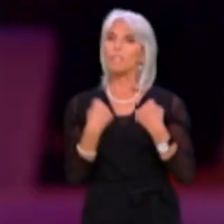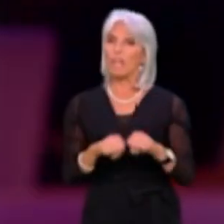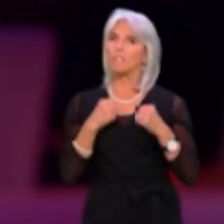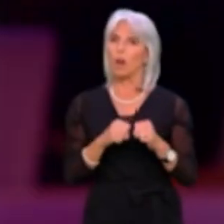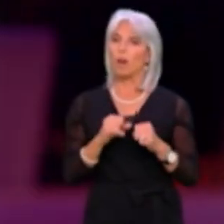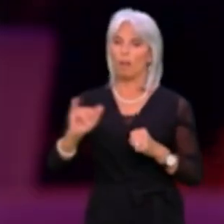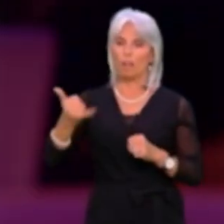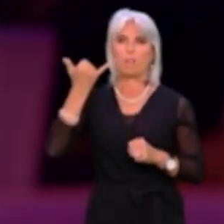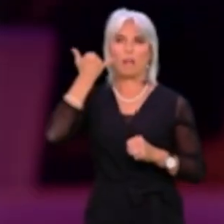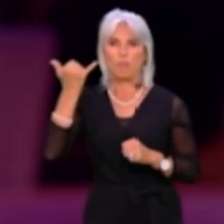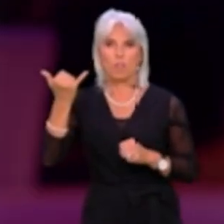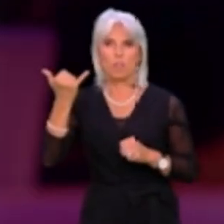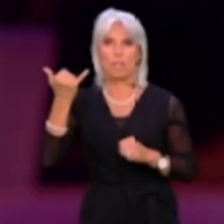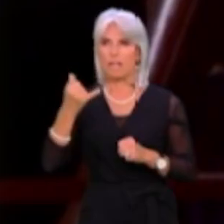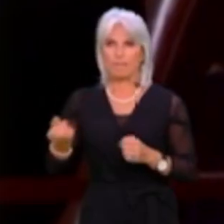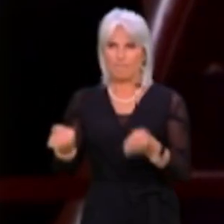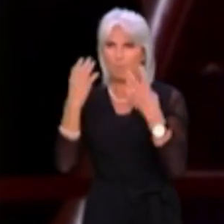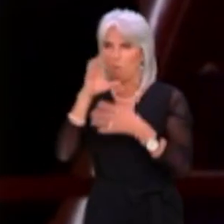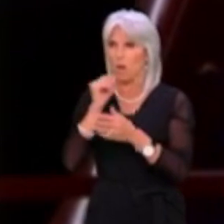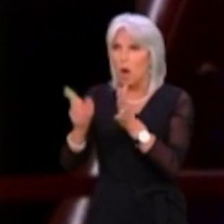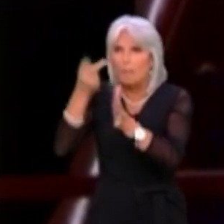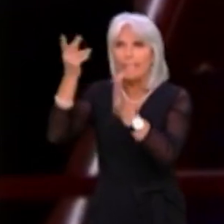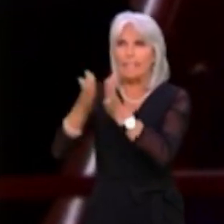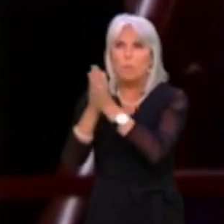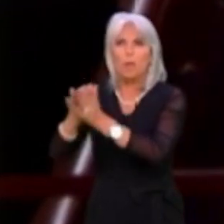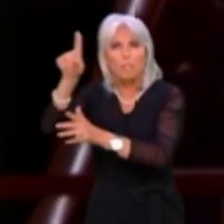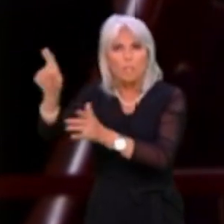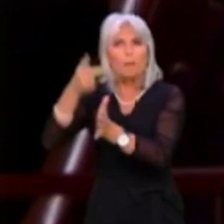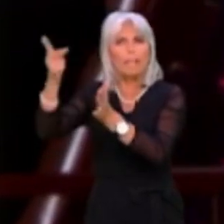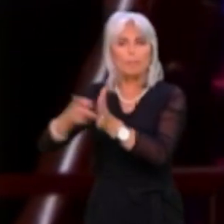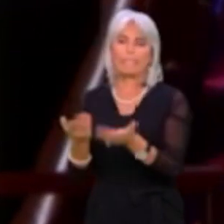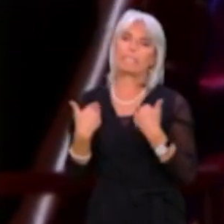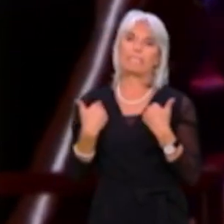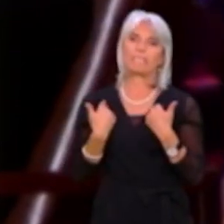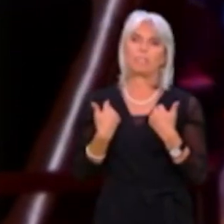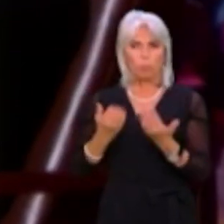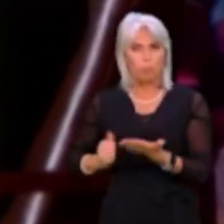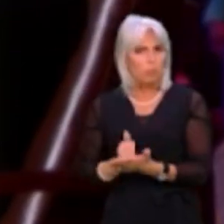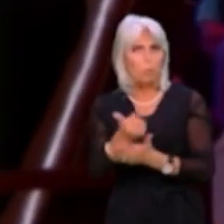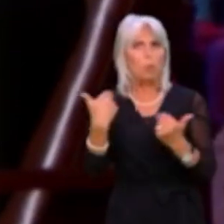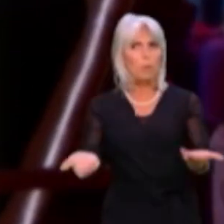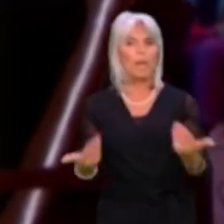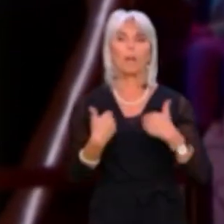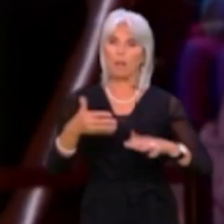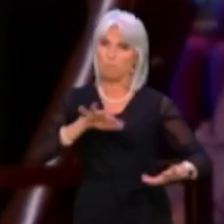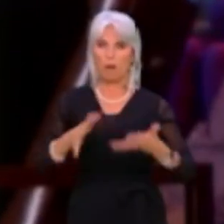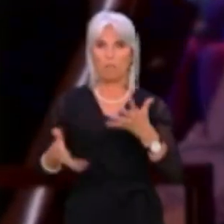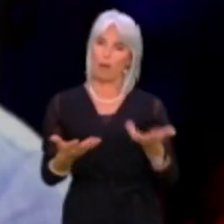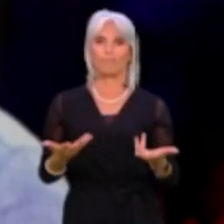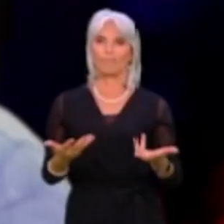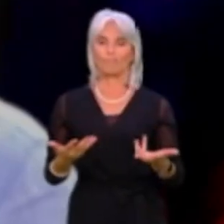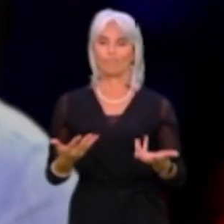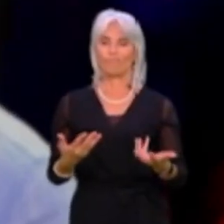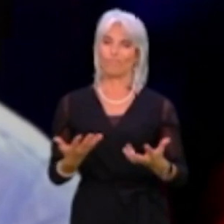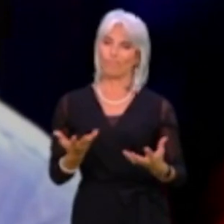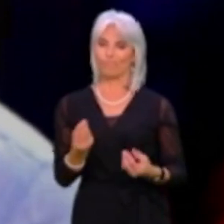prendre le téléphone et de ne pas comprendre, de demander à répéter. Donc ça va, je me débrouille très bien, mais parfois c'est un peu flippant.